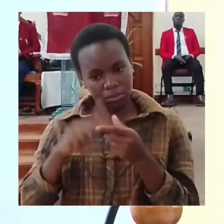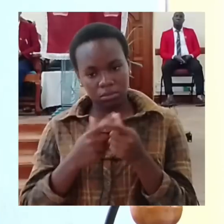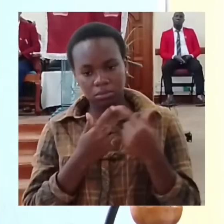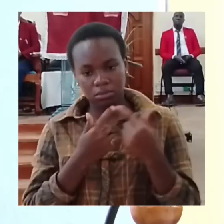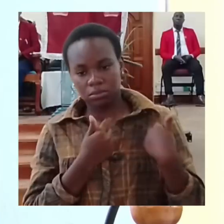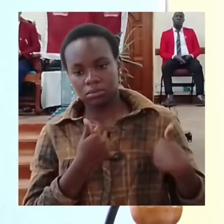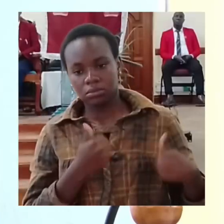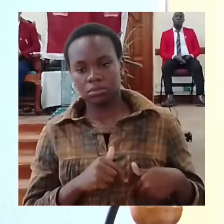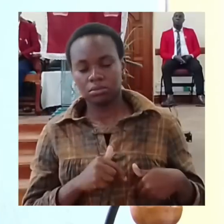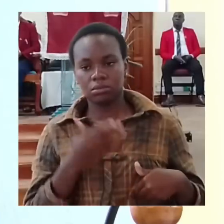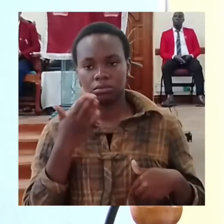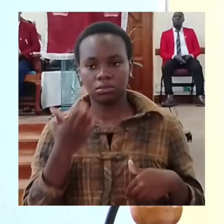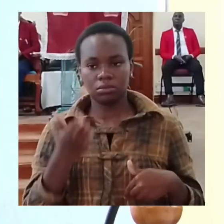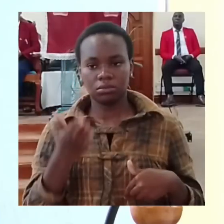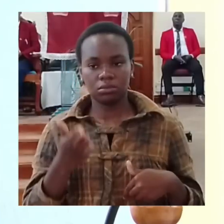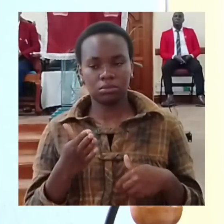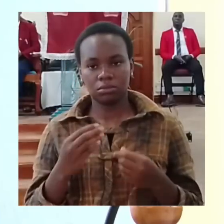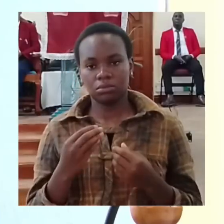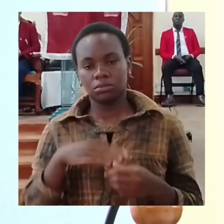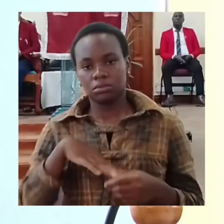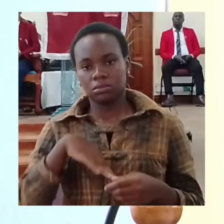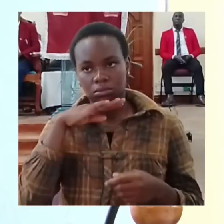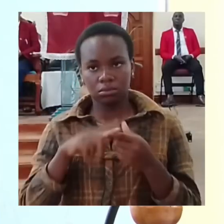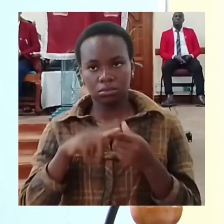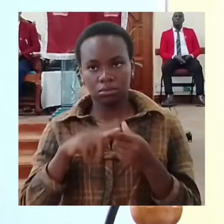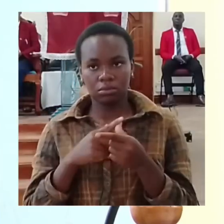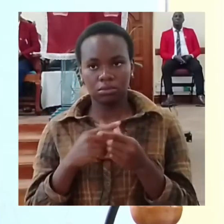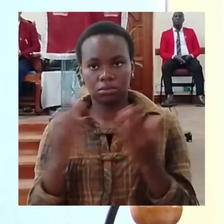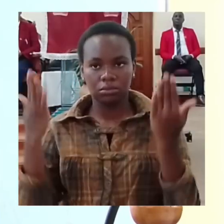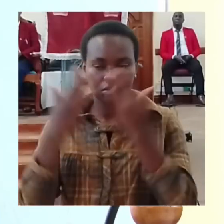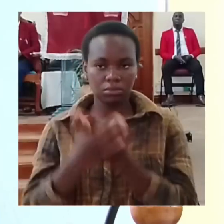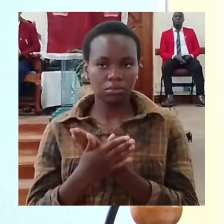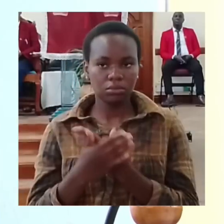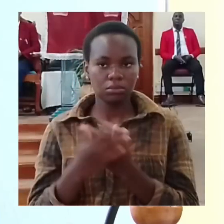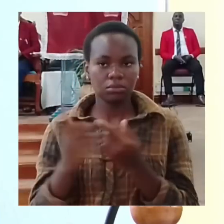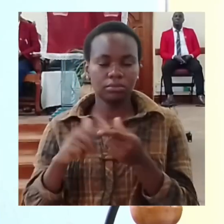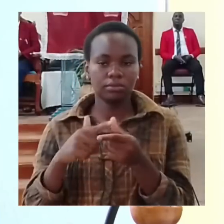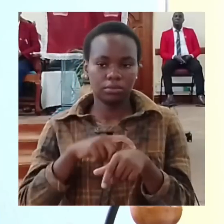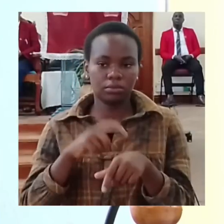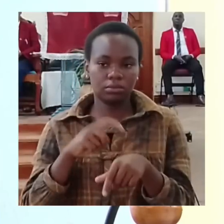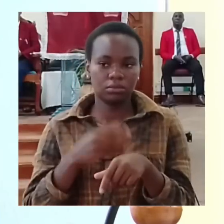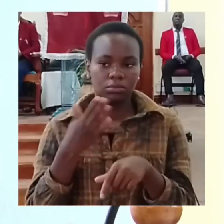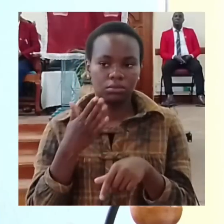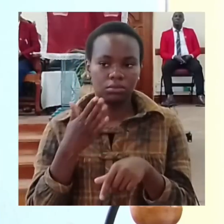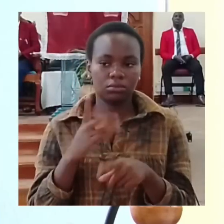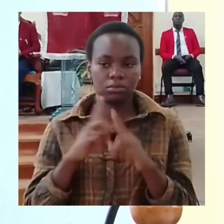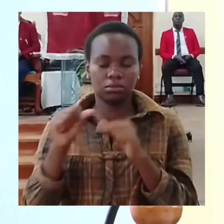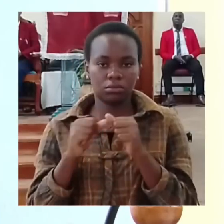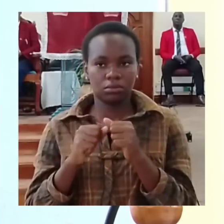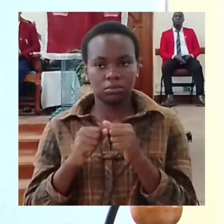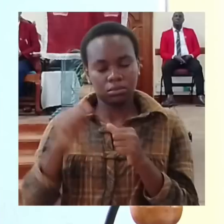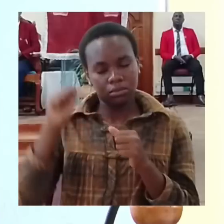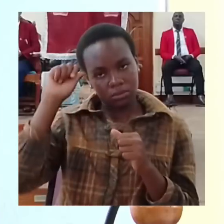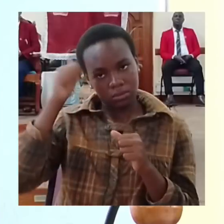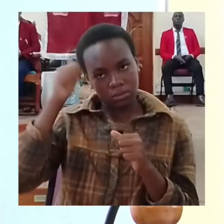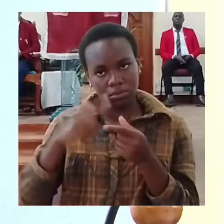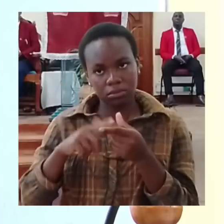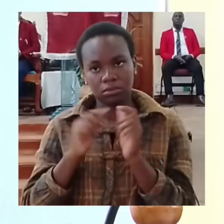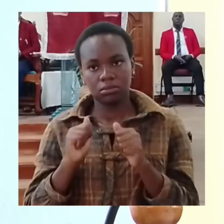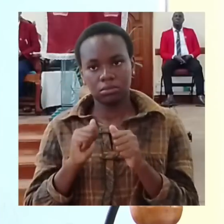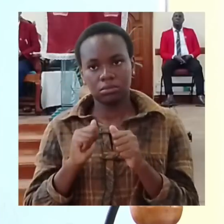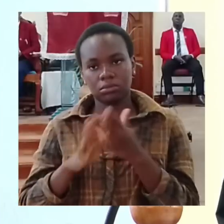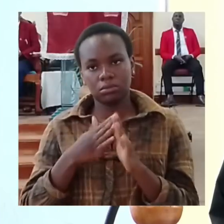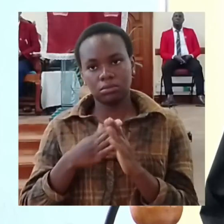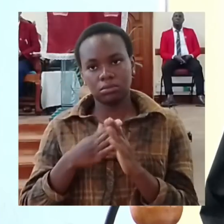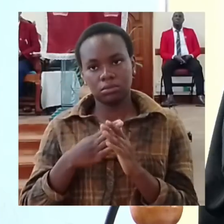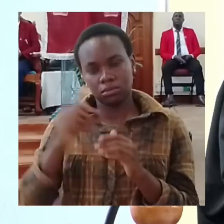ciao itariĩ ta nguo ikĩgĩa nduma, na hĩndĩ ĩrĩa moigaga atĩ nĩ ogĩ-rĩ, nĩrĩo matuĩkire